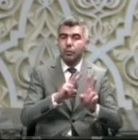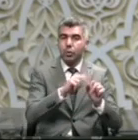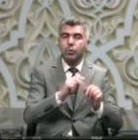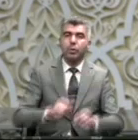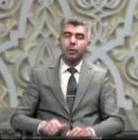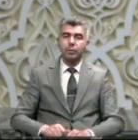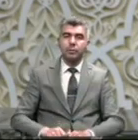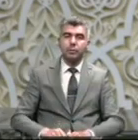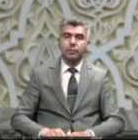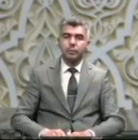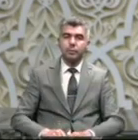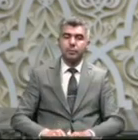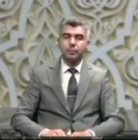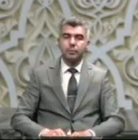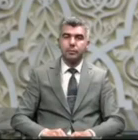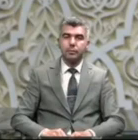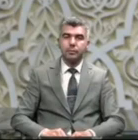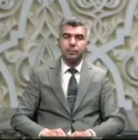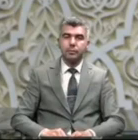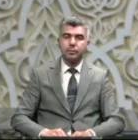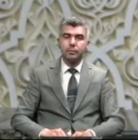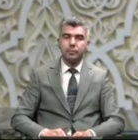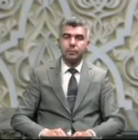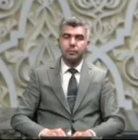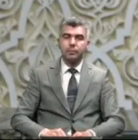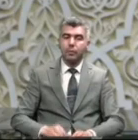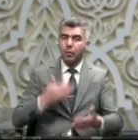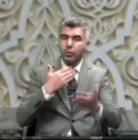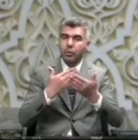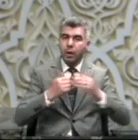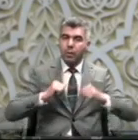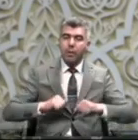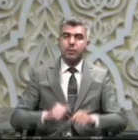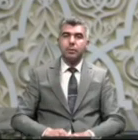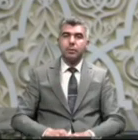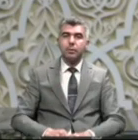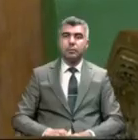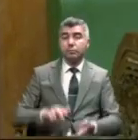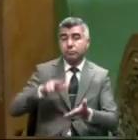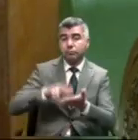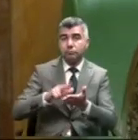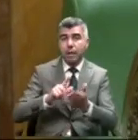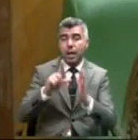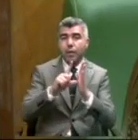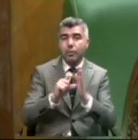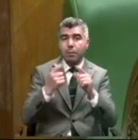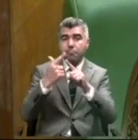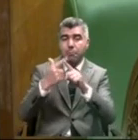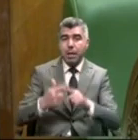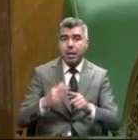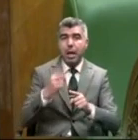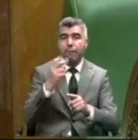الديمقراطي الاجتماعي تفضل السيد المستشار المحترم شكرا سيد الوزير لقد اعتمد قانون الماليه لسنه 2023